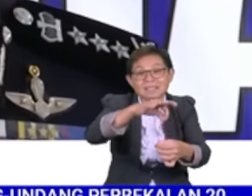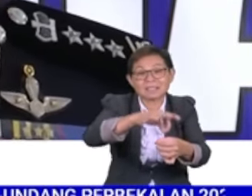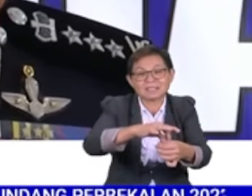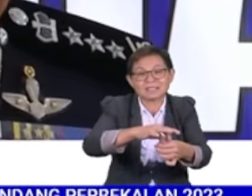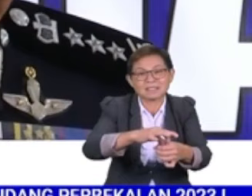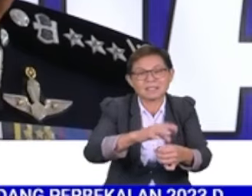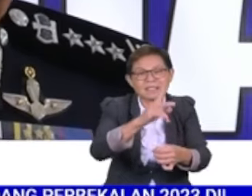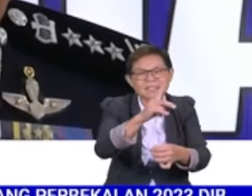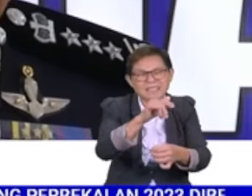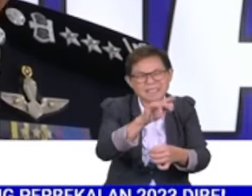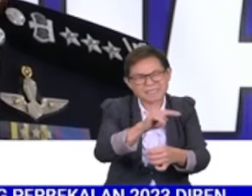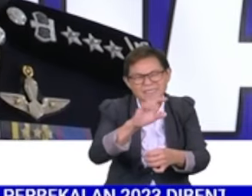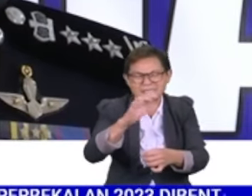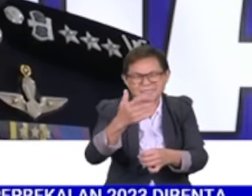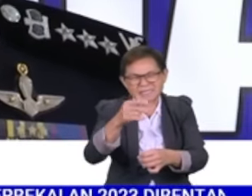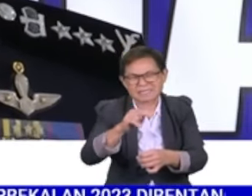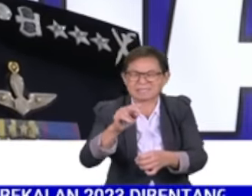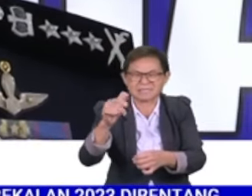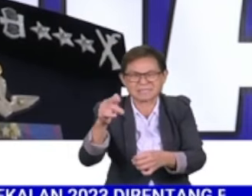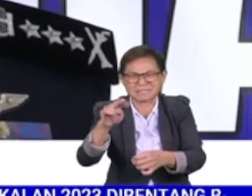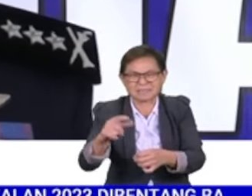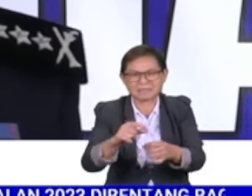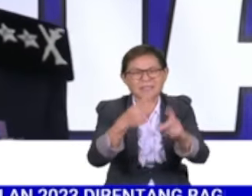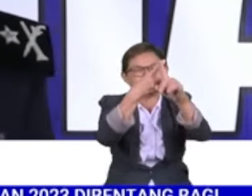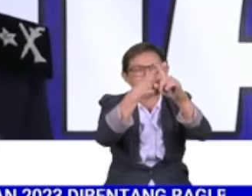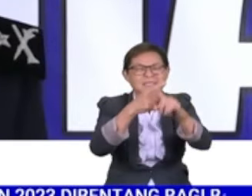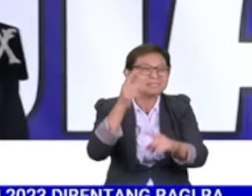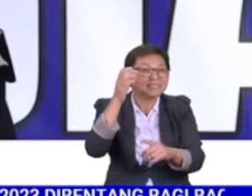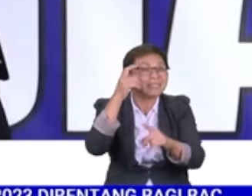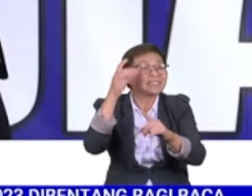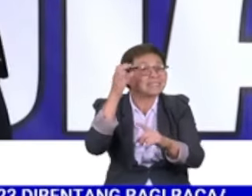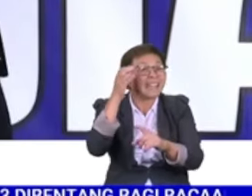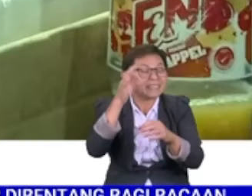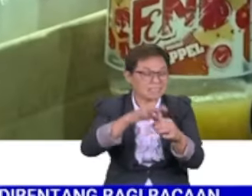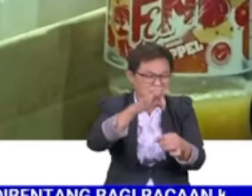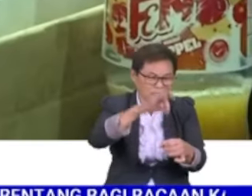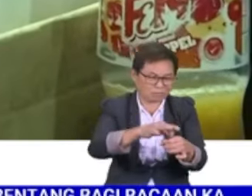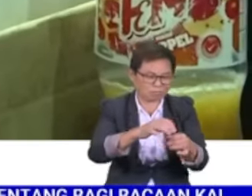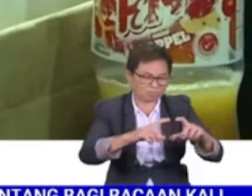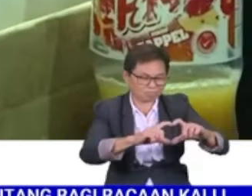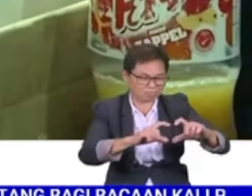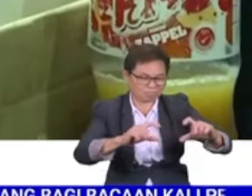King Chan Shan, refined Chinese tea. Bagaimana itu tertera?